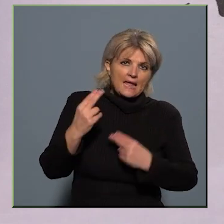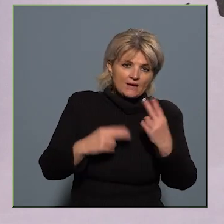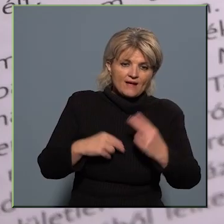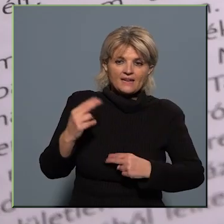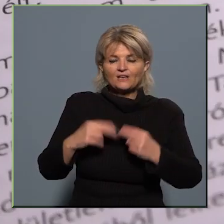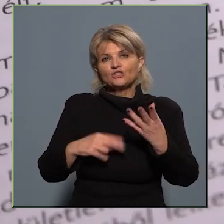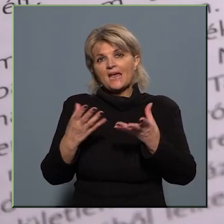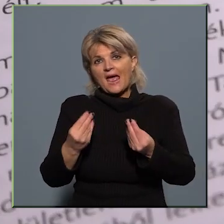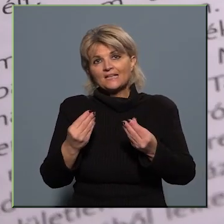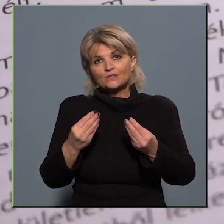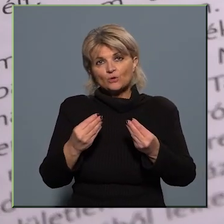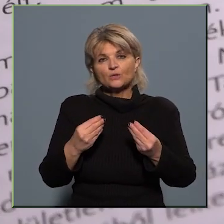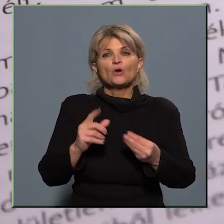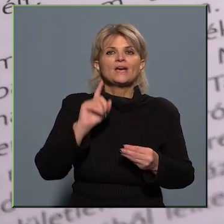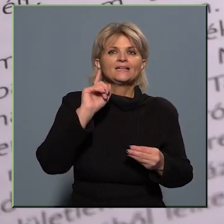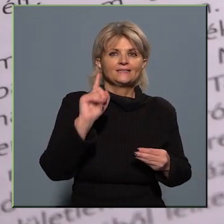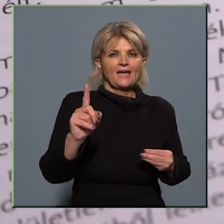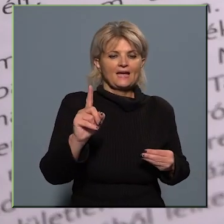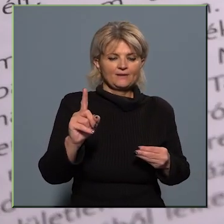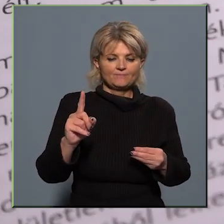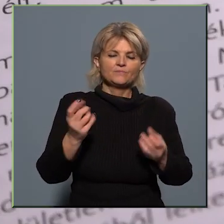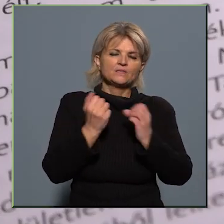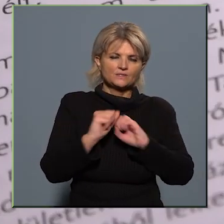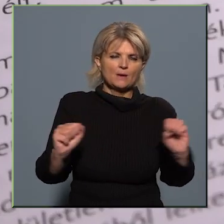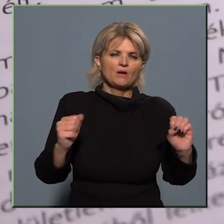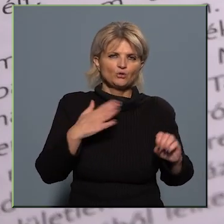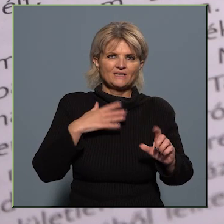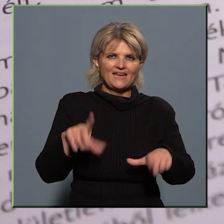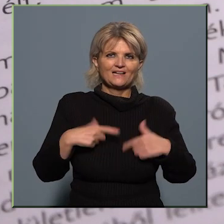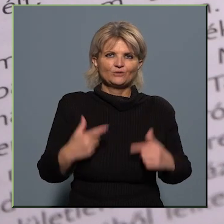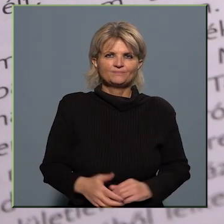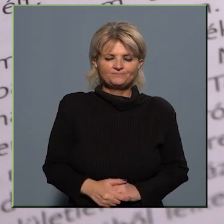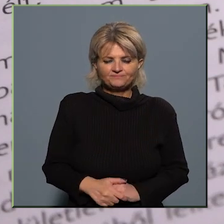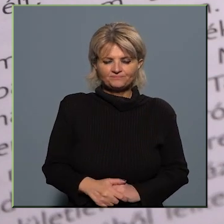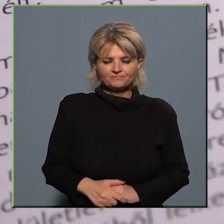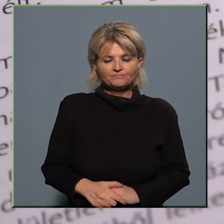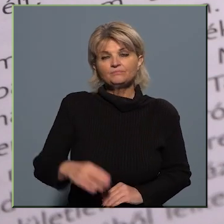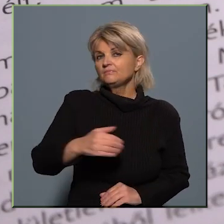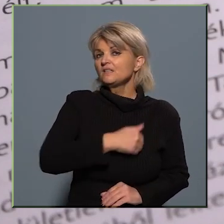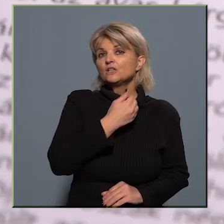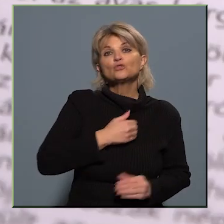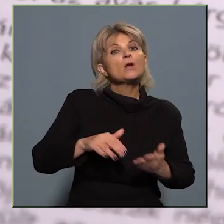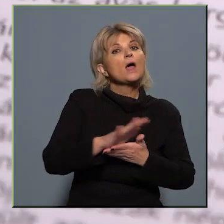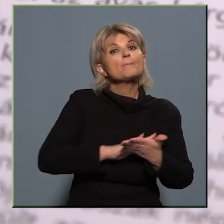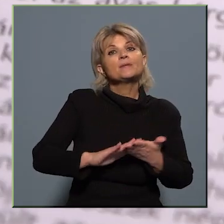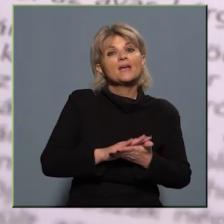nevelési eszközök, meg háttér, de azért elég szabadon éltünk. Az iskola milyen volt?